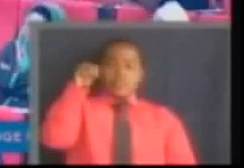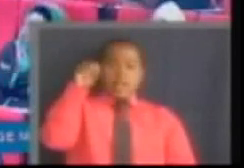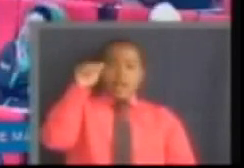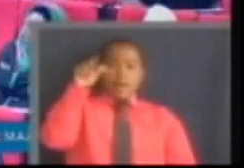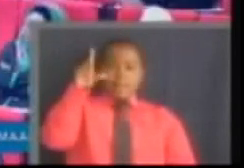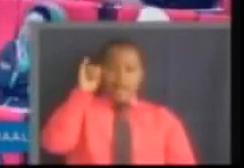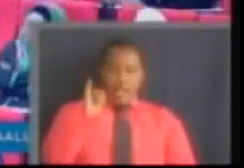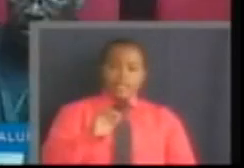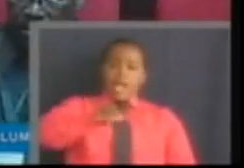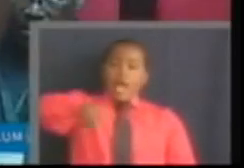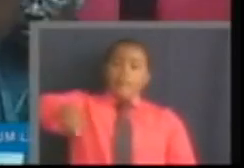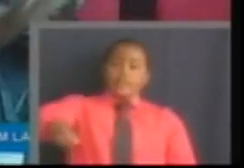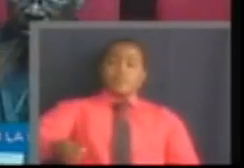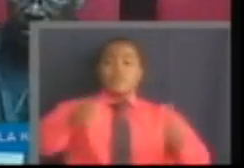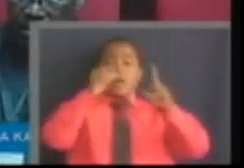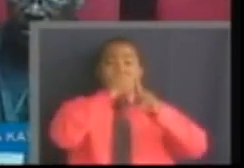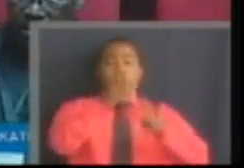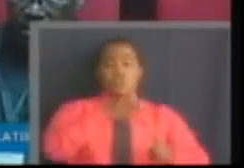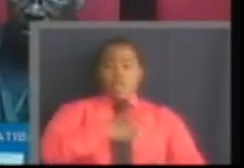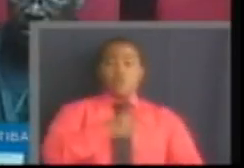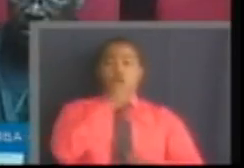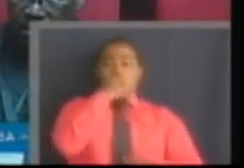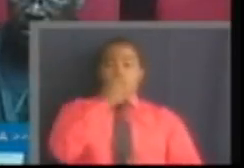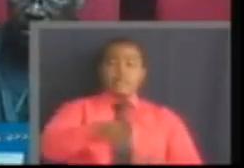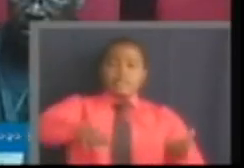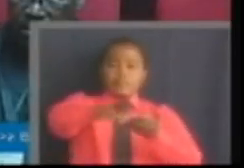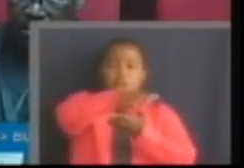ameniibia maneno yangu, basi ameyasema yote.